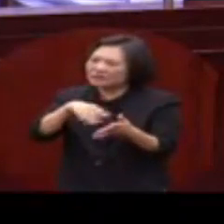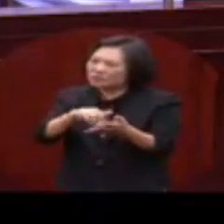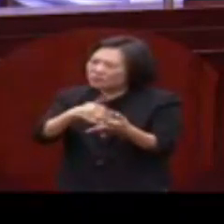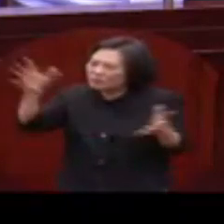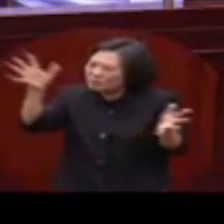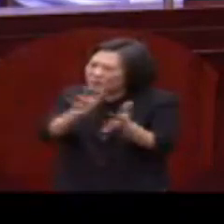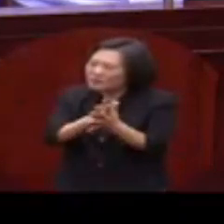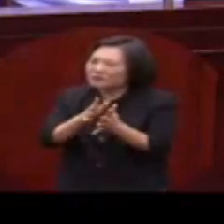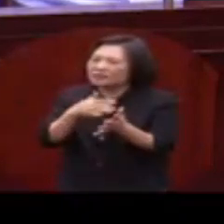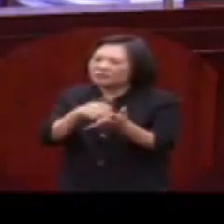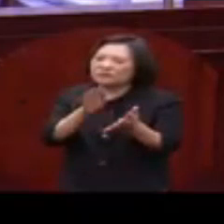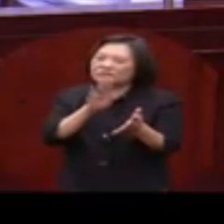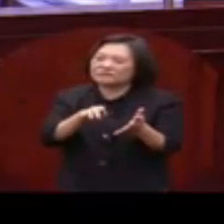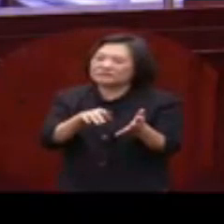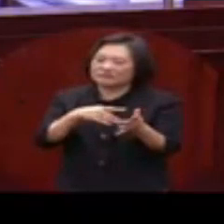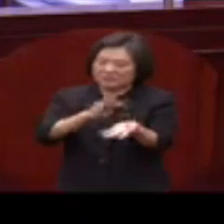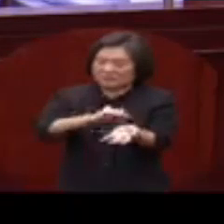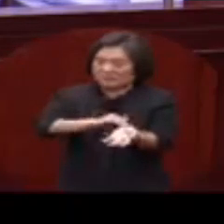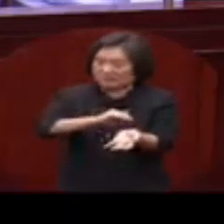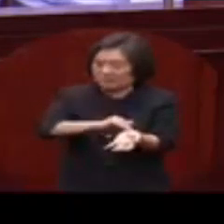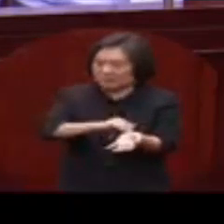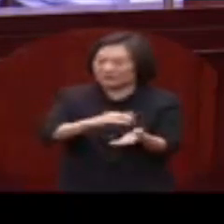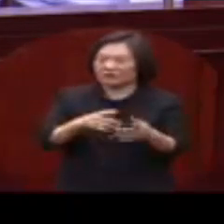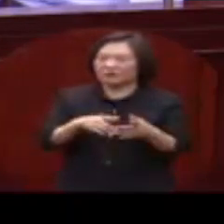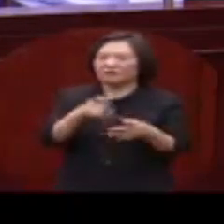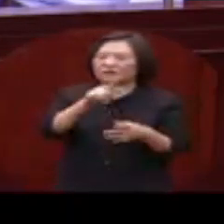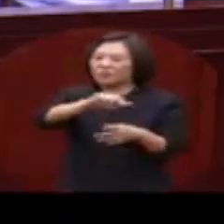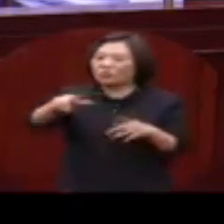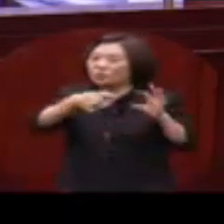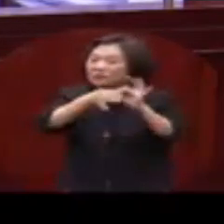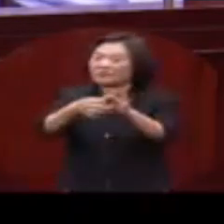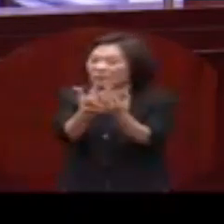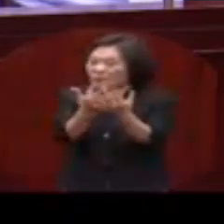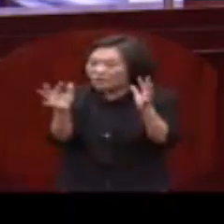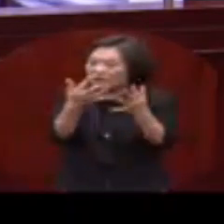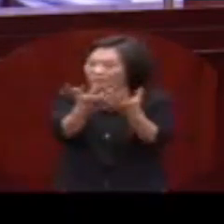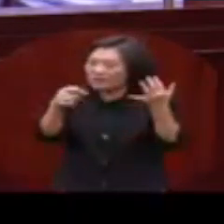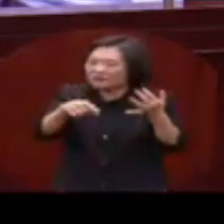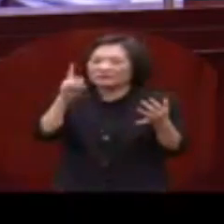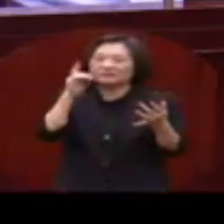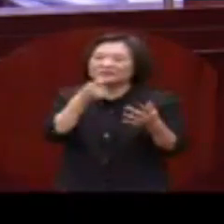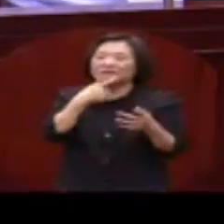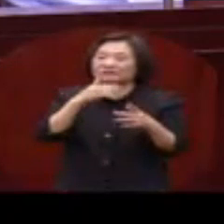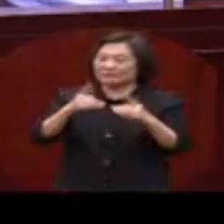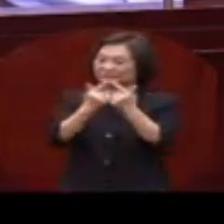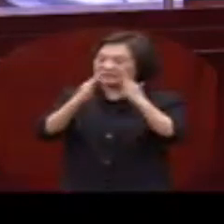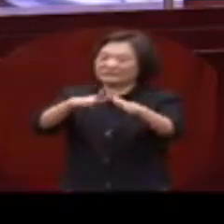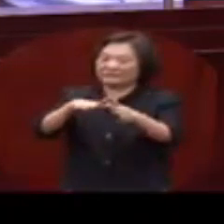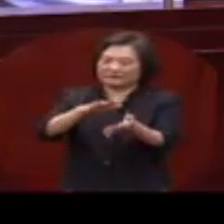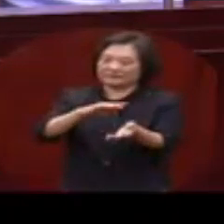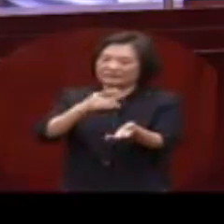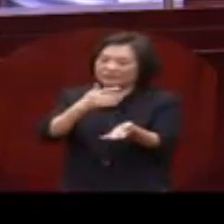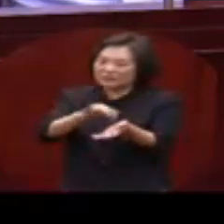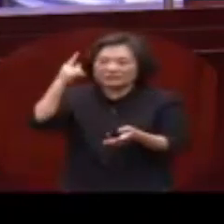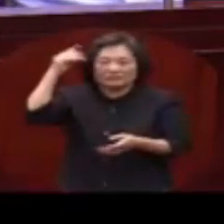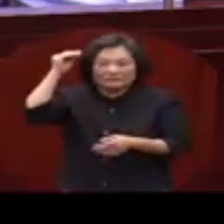台湾最大的单一医疗体系，所以这个可以开放出来做智慧健康产业的发展。智慧